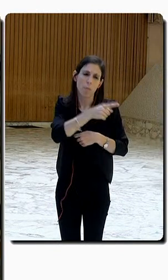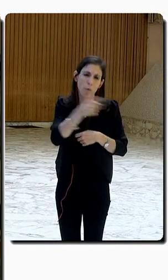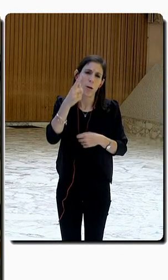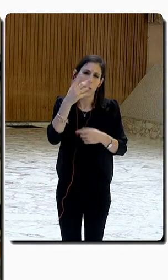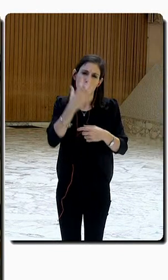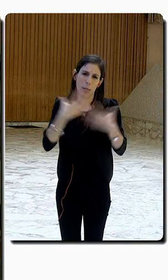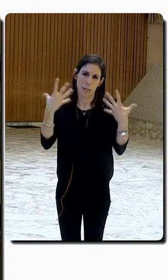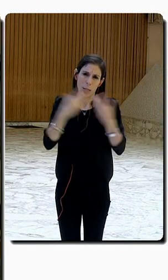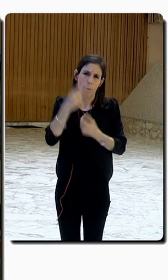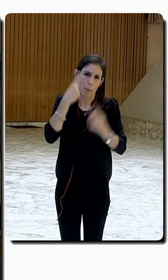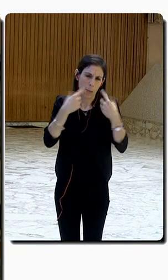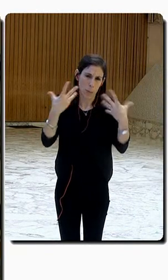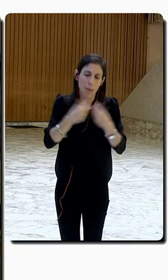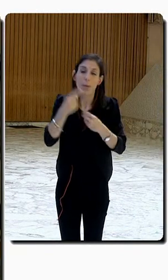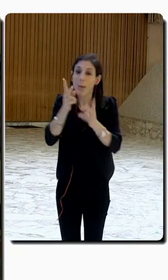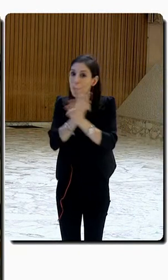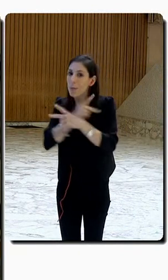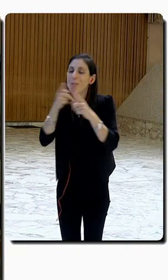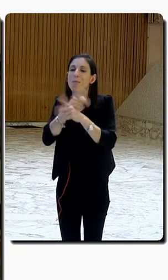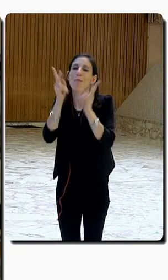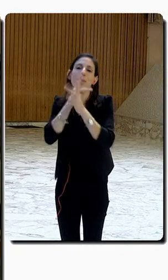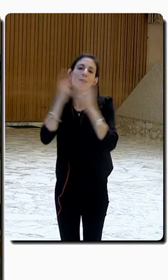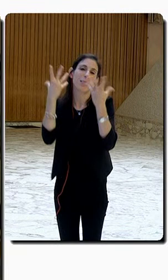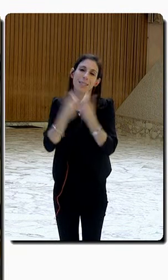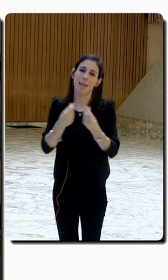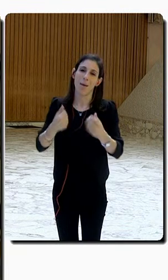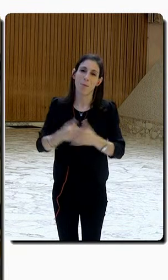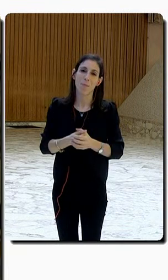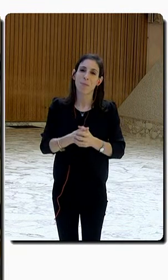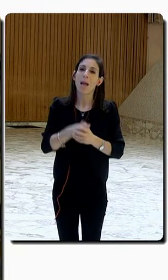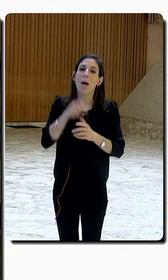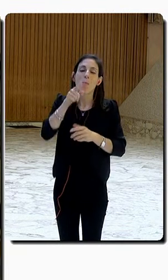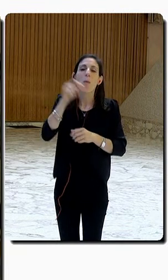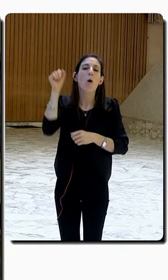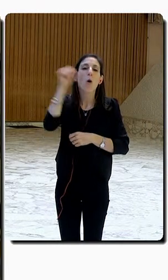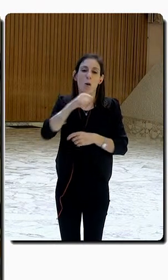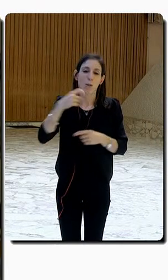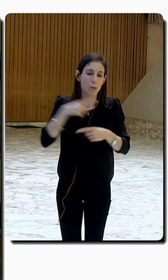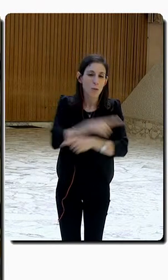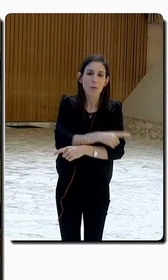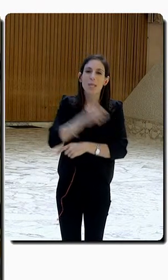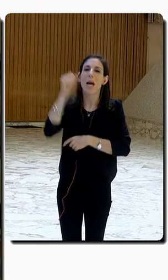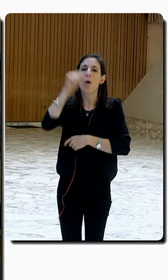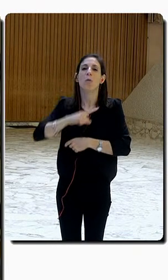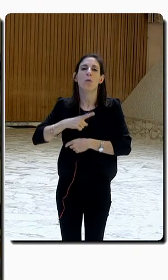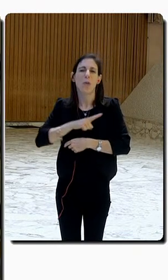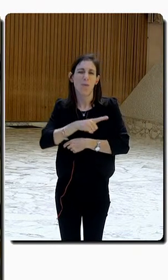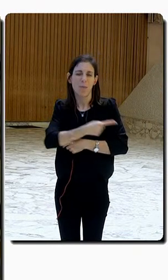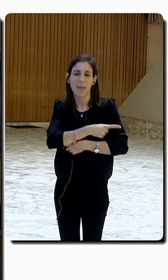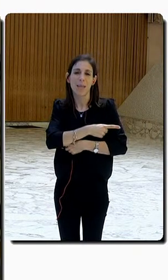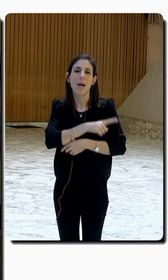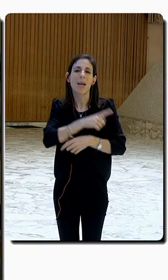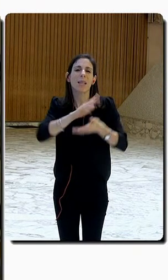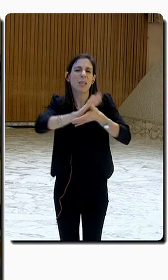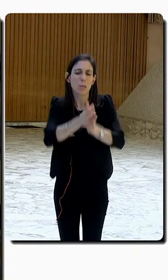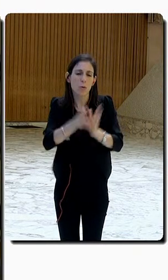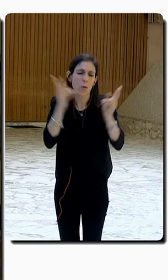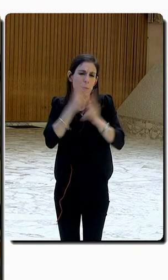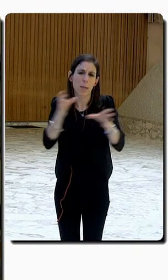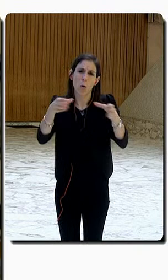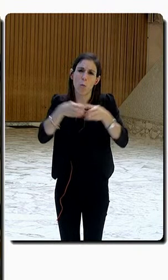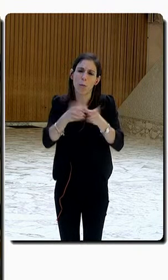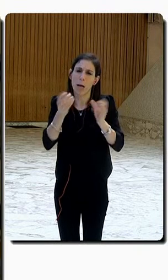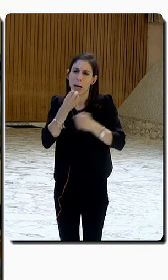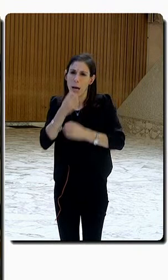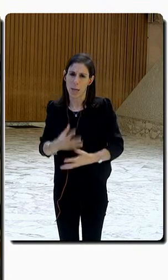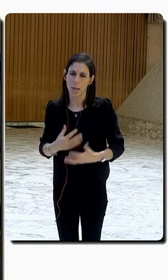par excellence de la jalousie et de l'envie qui détruisent toute charité et toute communauté. Il faut bien noter, en ce qui concerne le partage